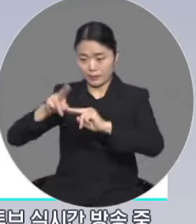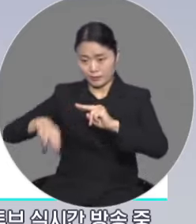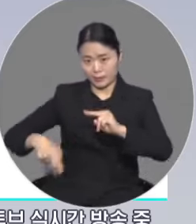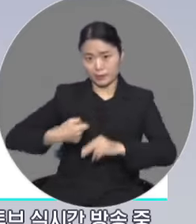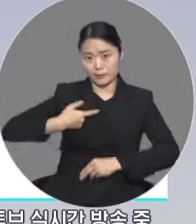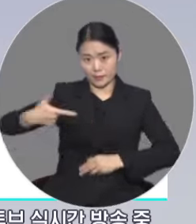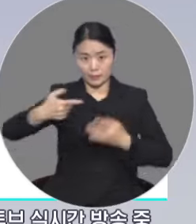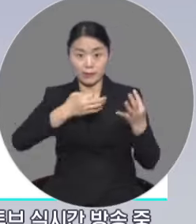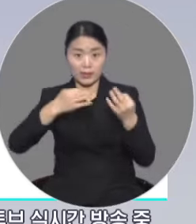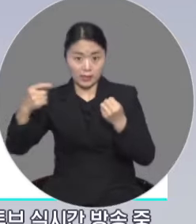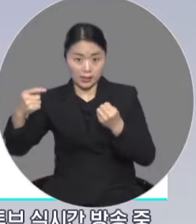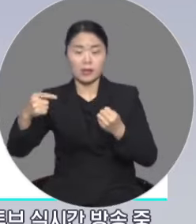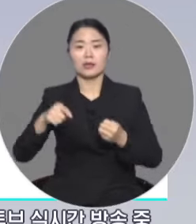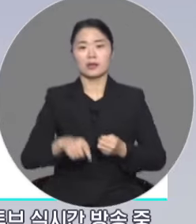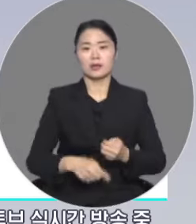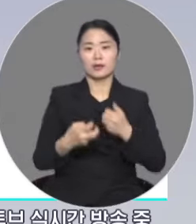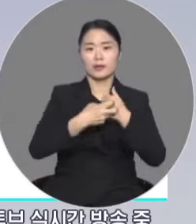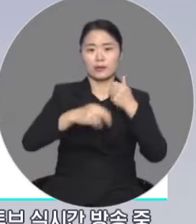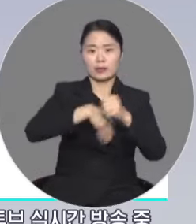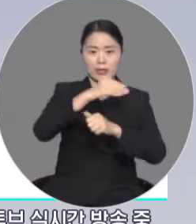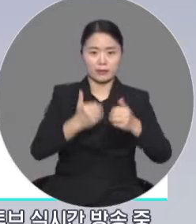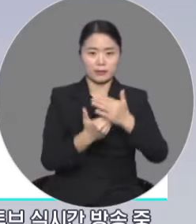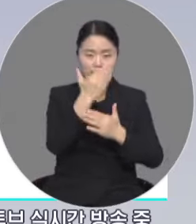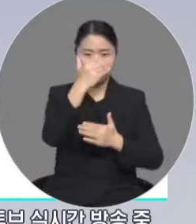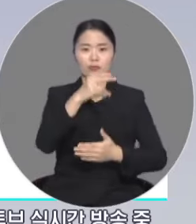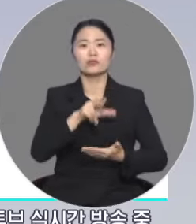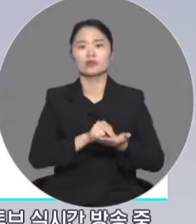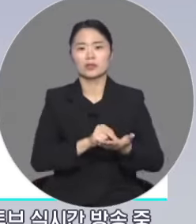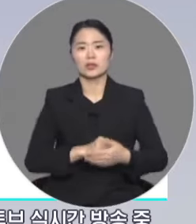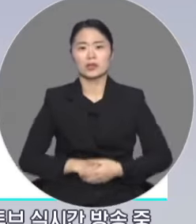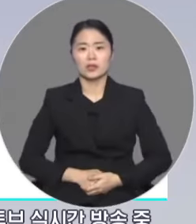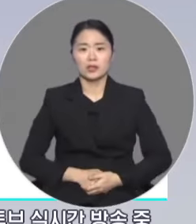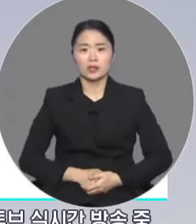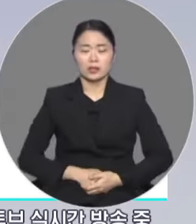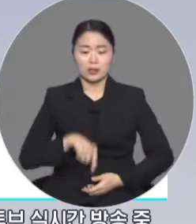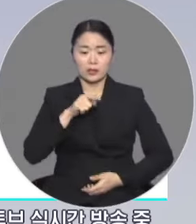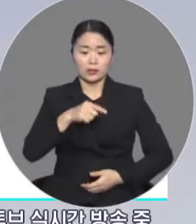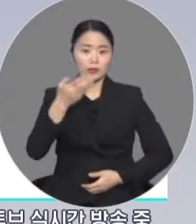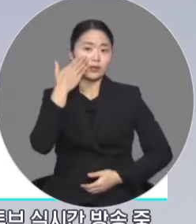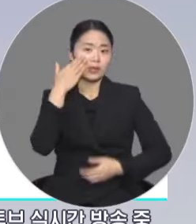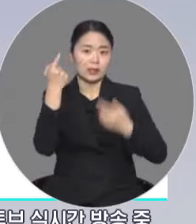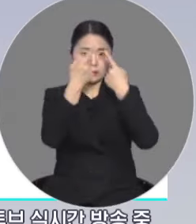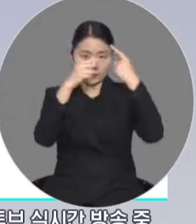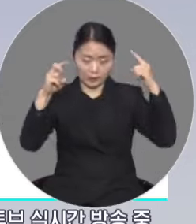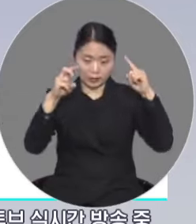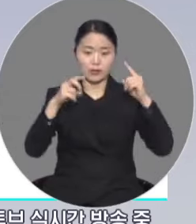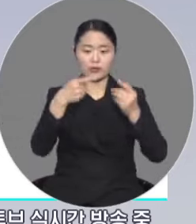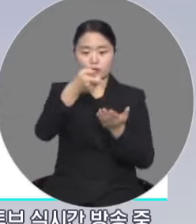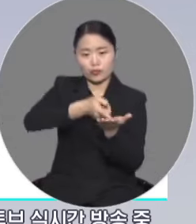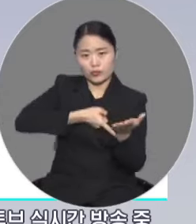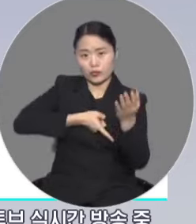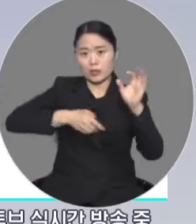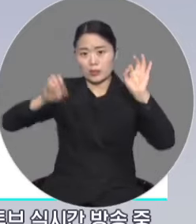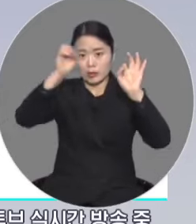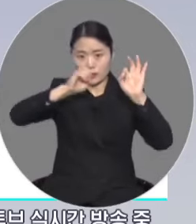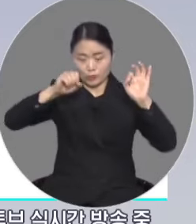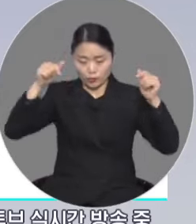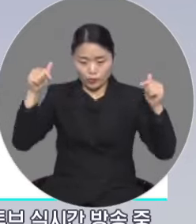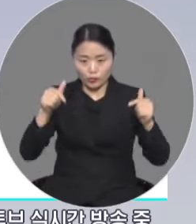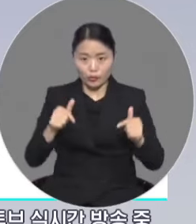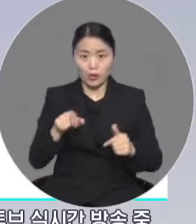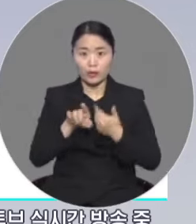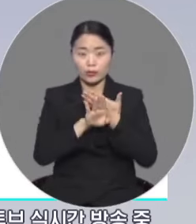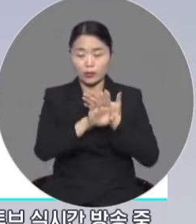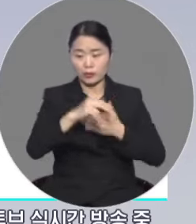있습니다. 울산대병원도 수술의 10%가량을 축소했는데 이번 주가 지나면 수술과 진료 조정폭이 더